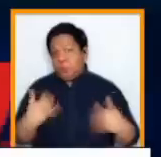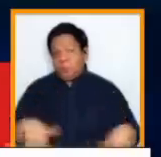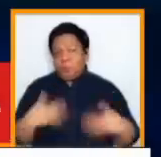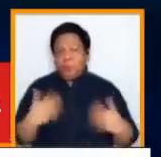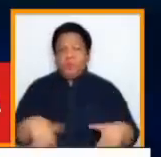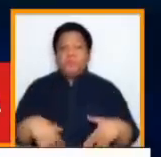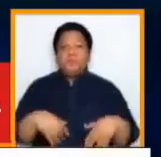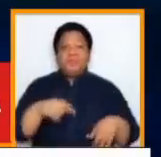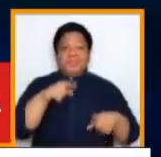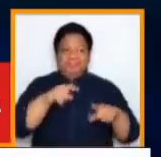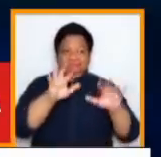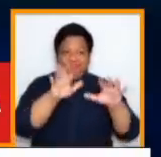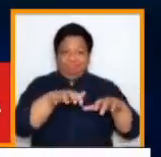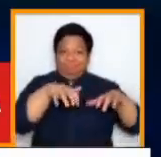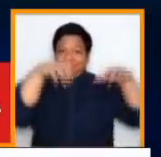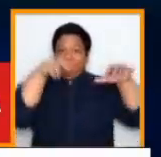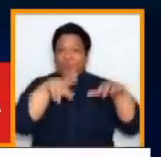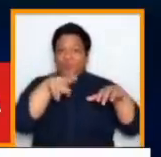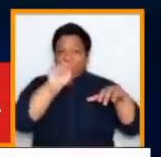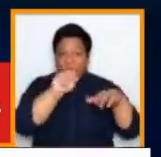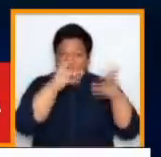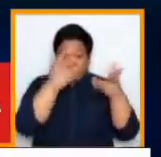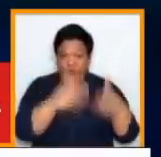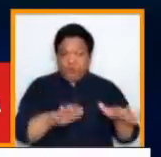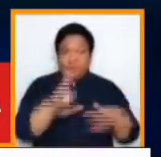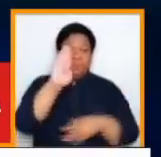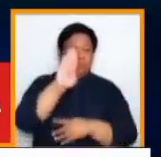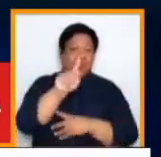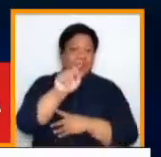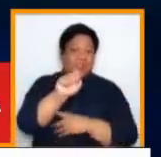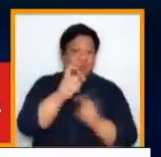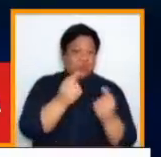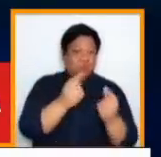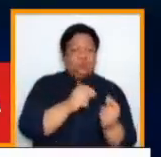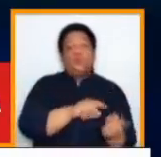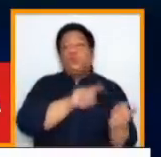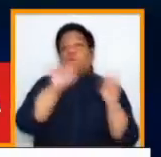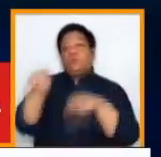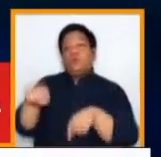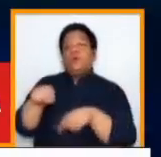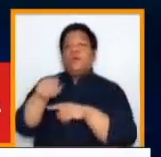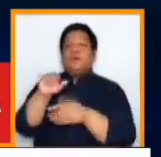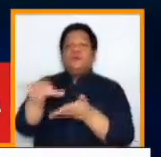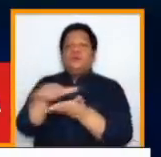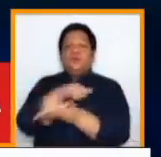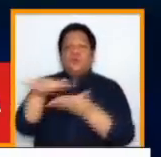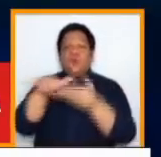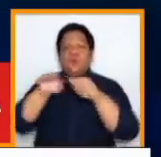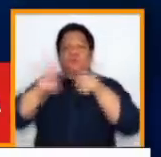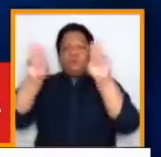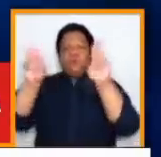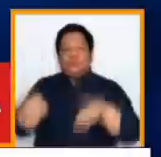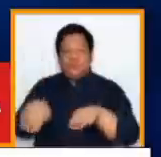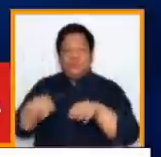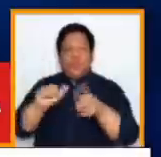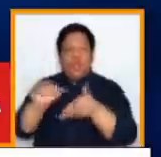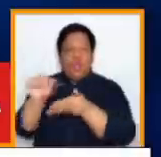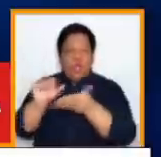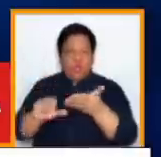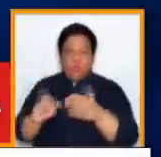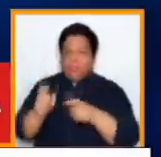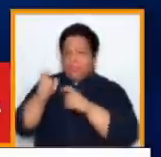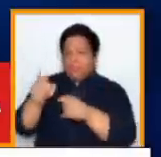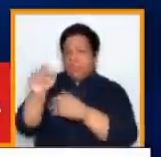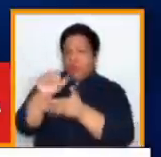UN General Assembly, binisita naman ng BTS ang Metropolitan Museum of Art sa New York at binigay ang isang artwork bilang regalo ng South